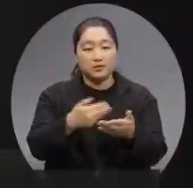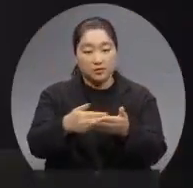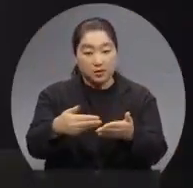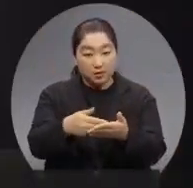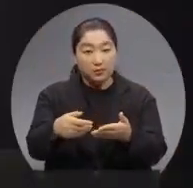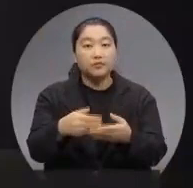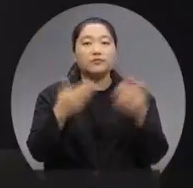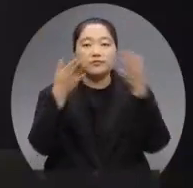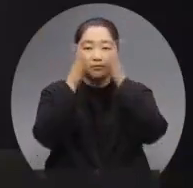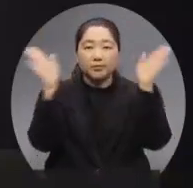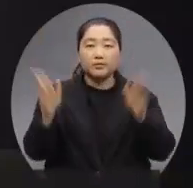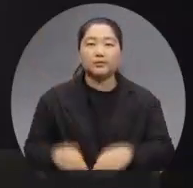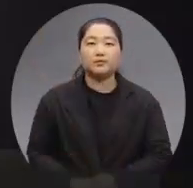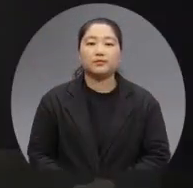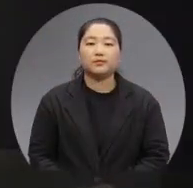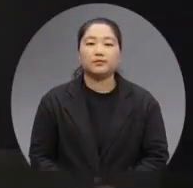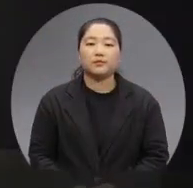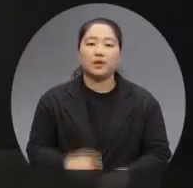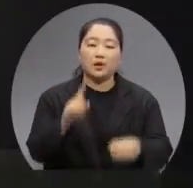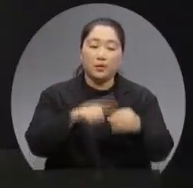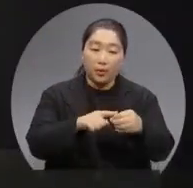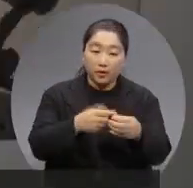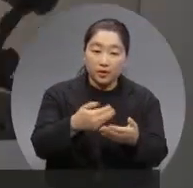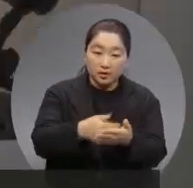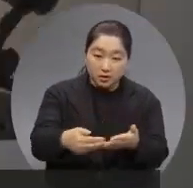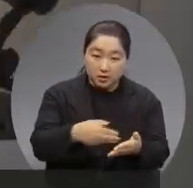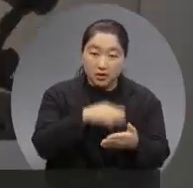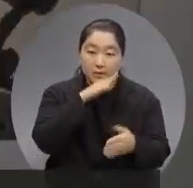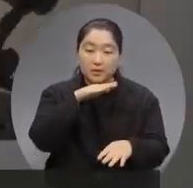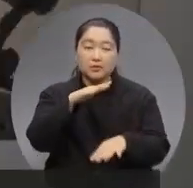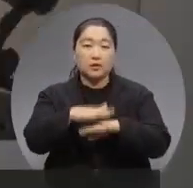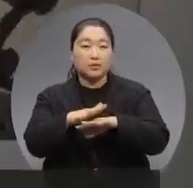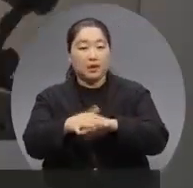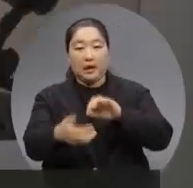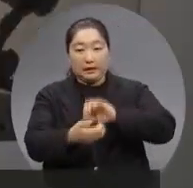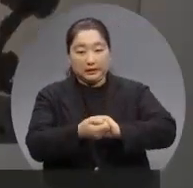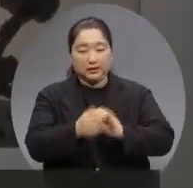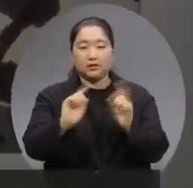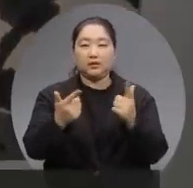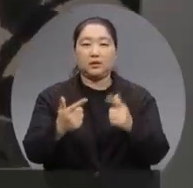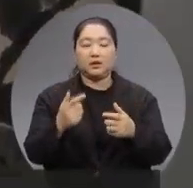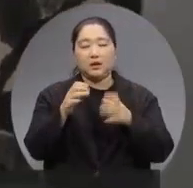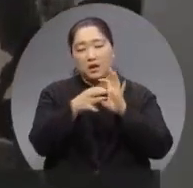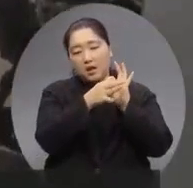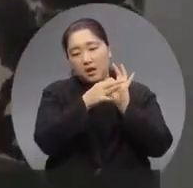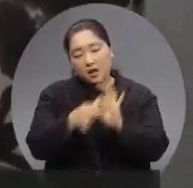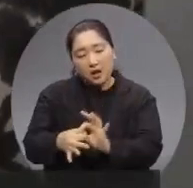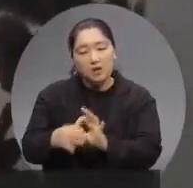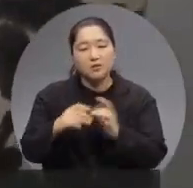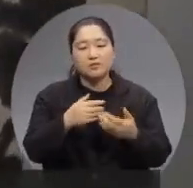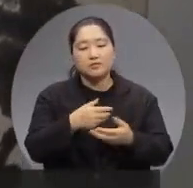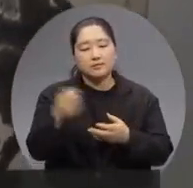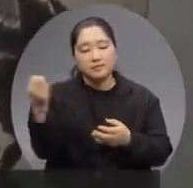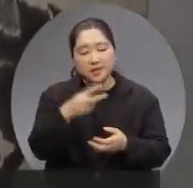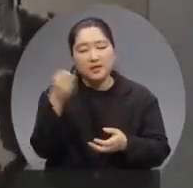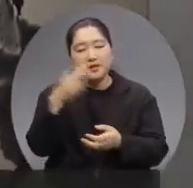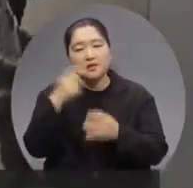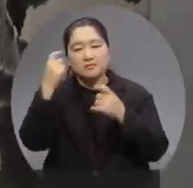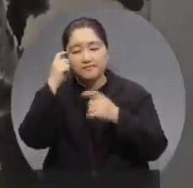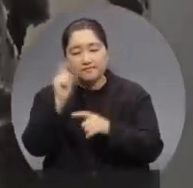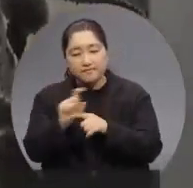확장합니다 보리를 그리되 보리밭 풍경의 국한하지 않고 끊임없이 현대적으로 재해석한